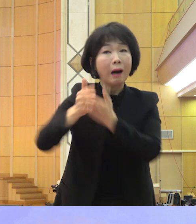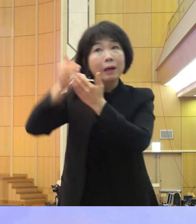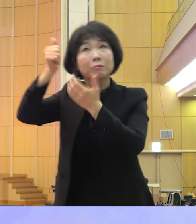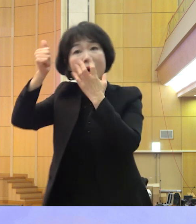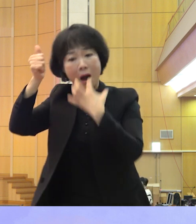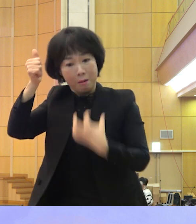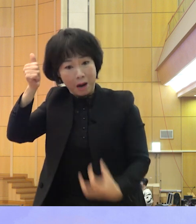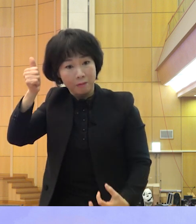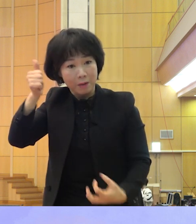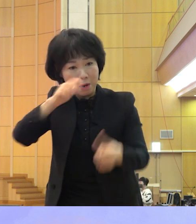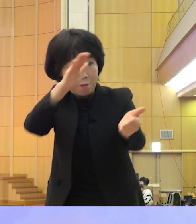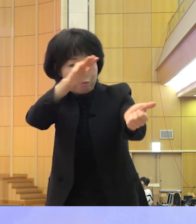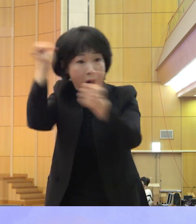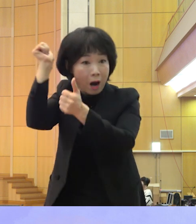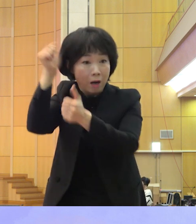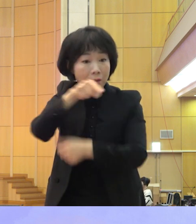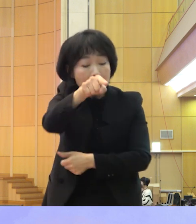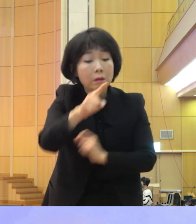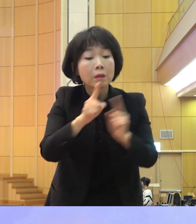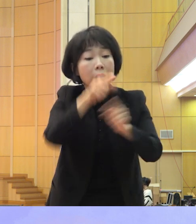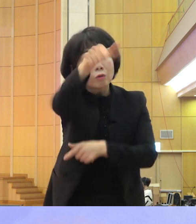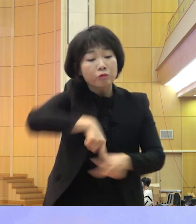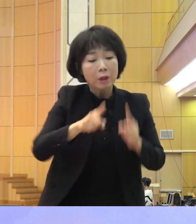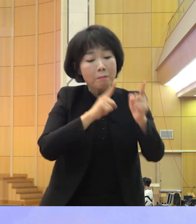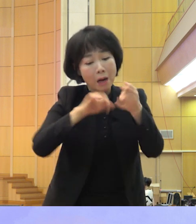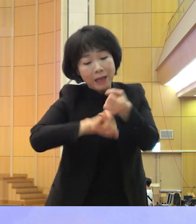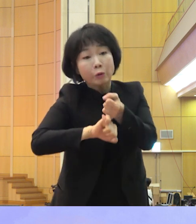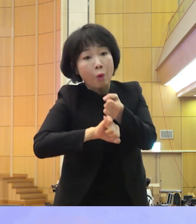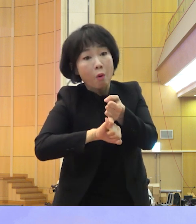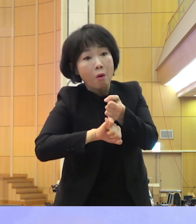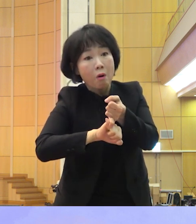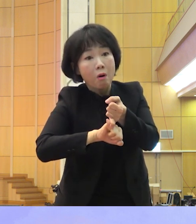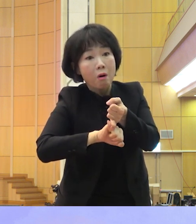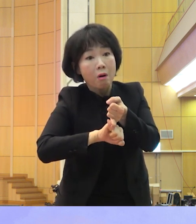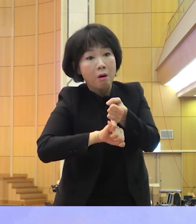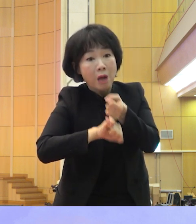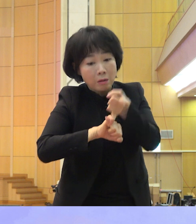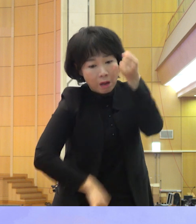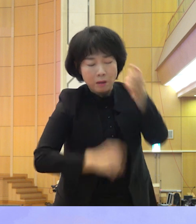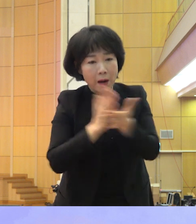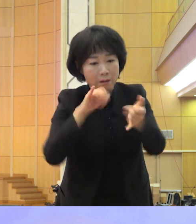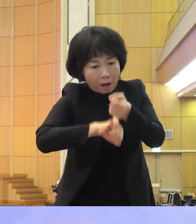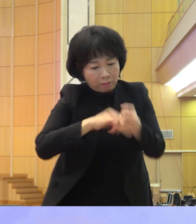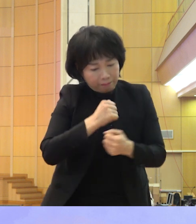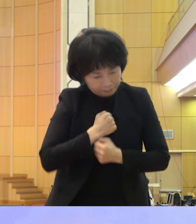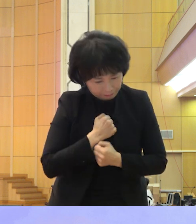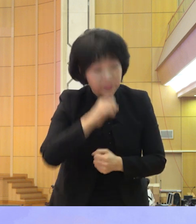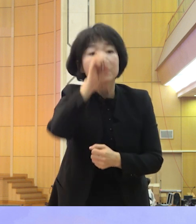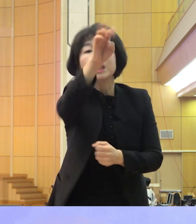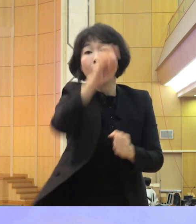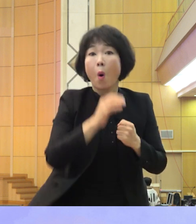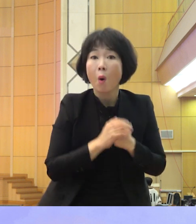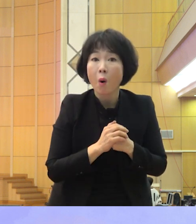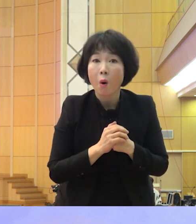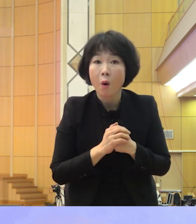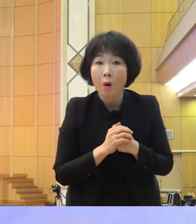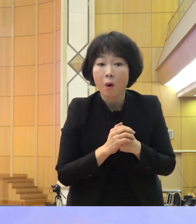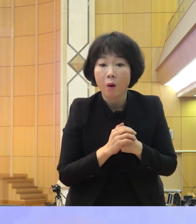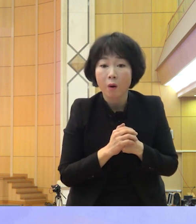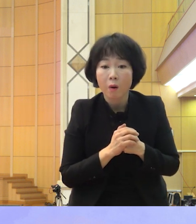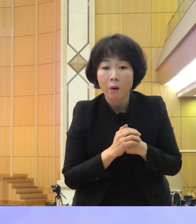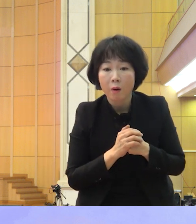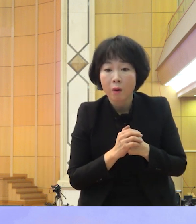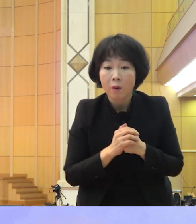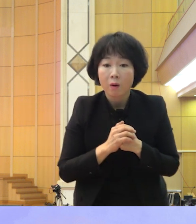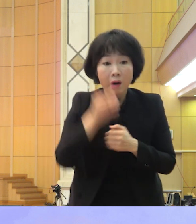아브라함에게 일방적으로 언약을 하시는 것입니다. 그런즉 너는 내 언약을 지키고